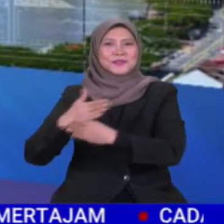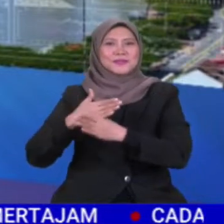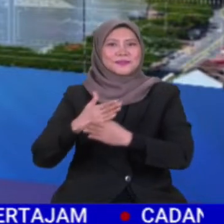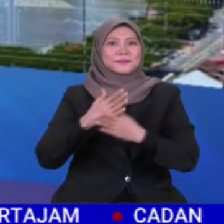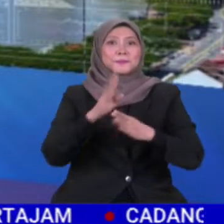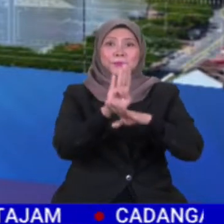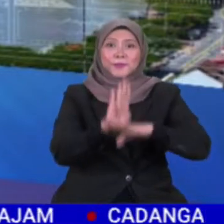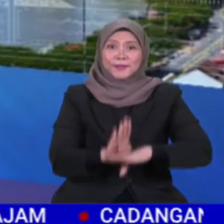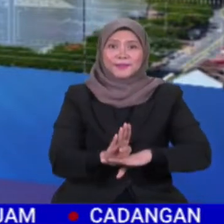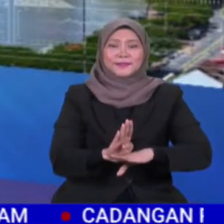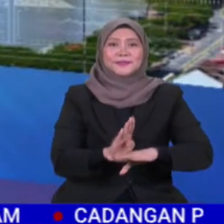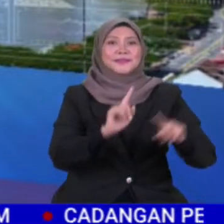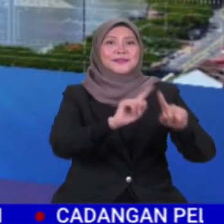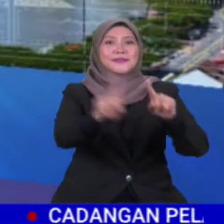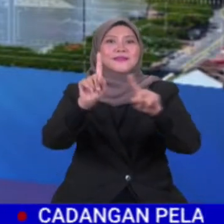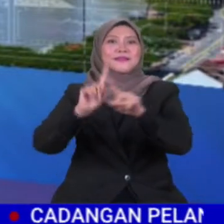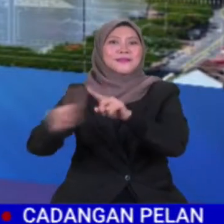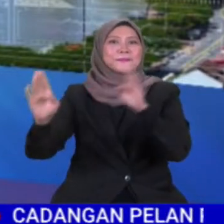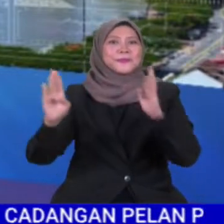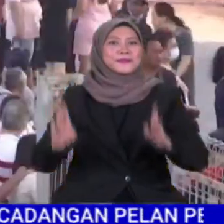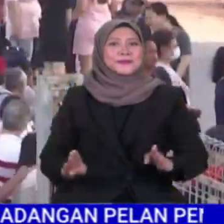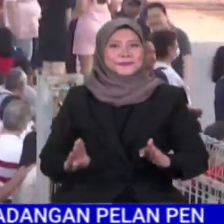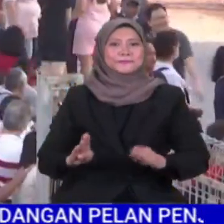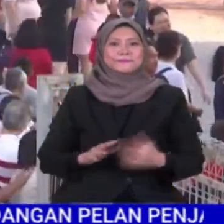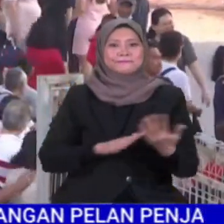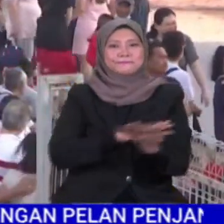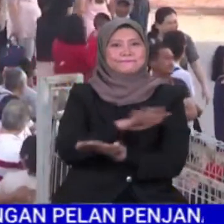kalangan masyarakat pelbagai kaum.